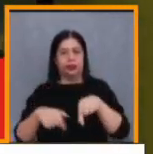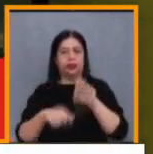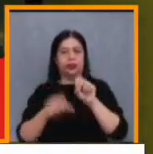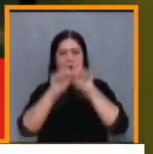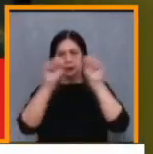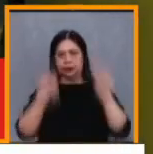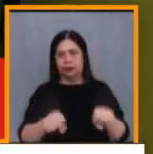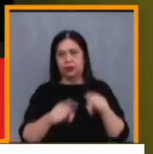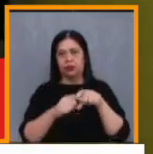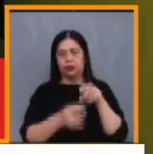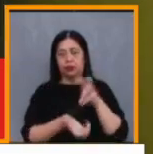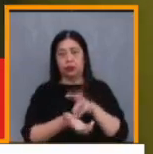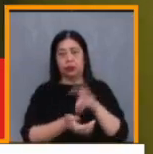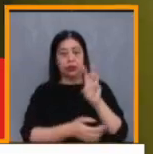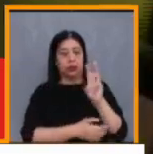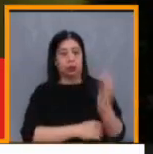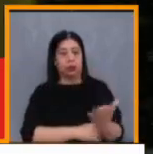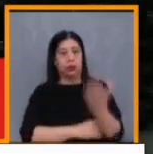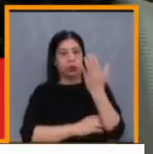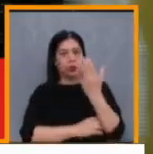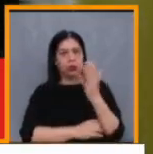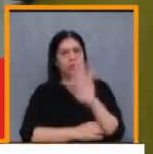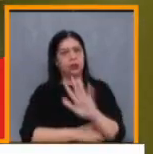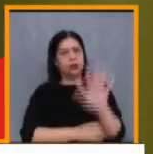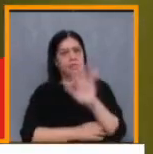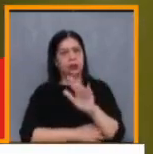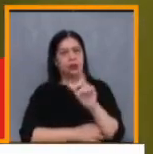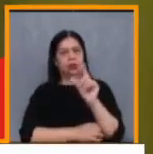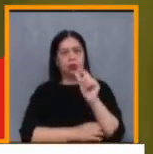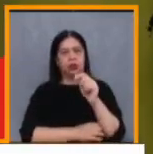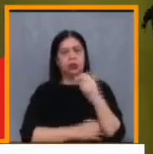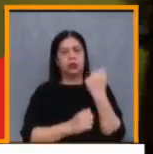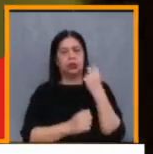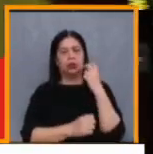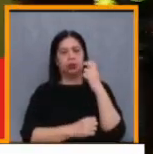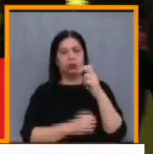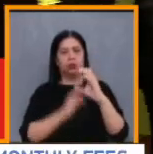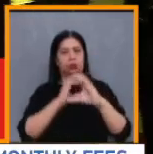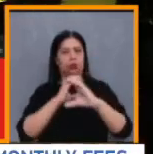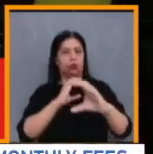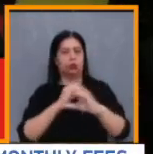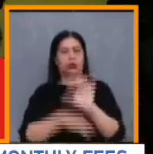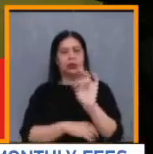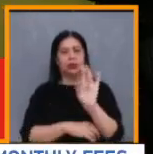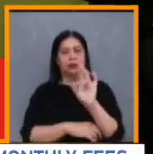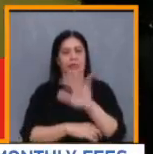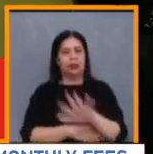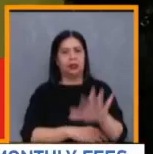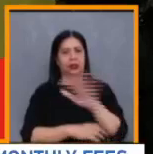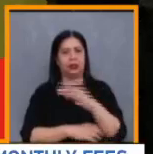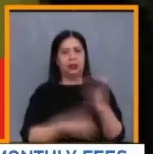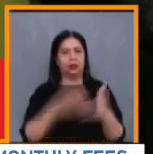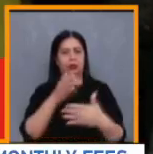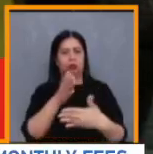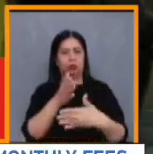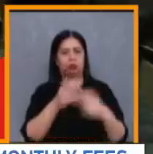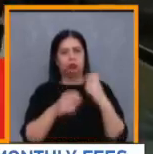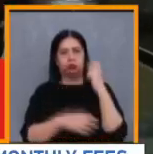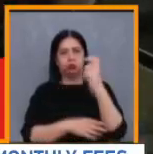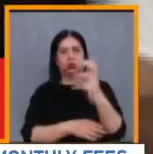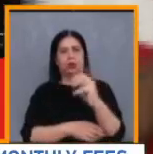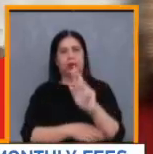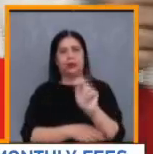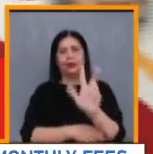of 6 a.m., nasa 20 tren yung operational, 17 sa mga ito ang tumatakbo na sa rails ng MRT3